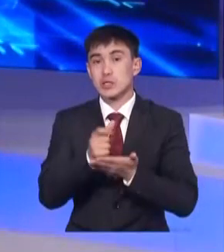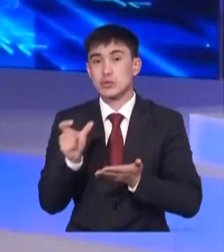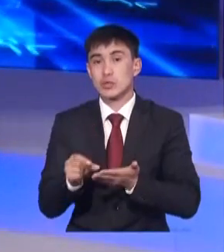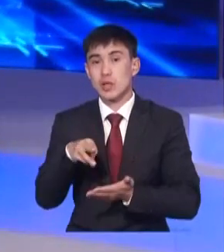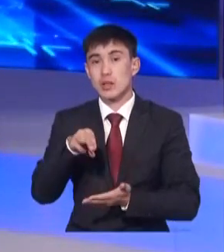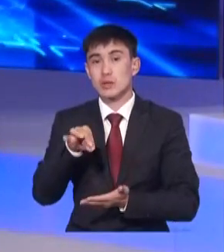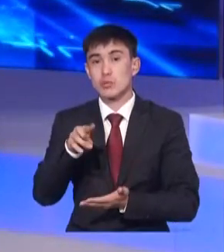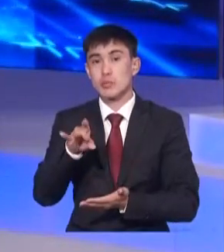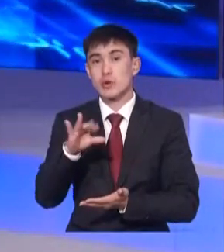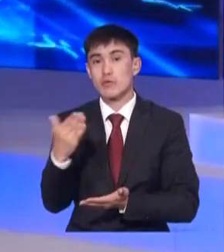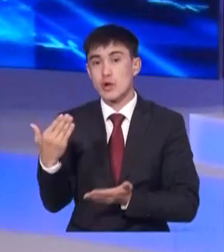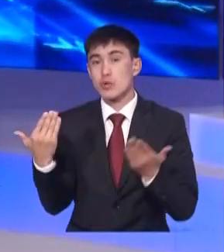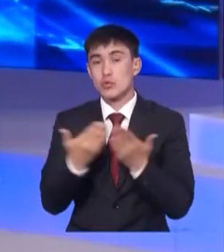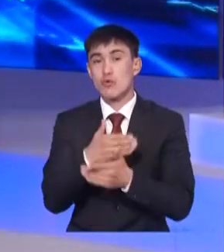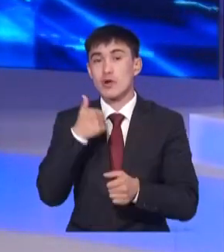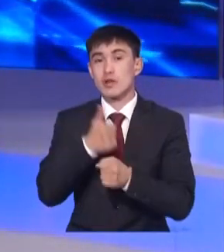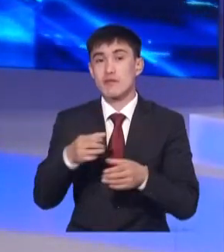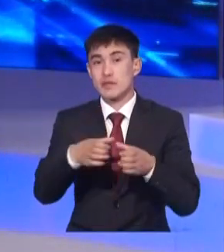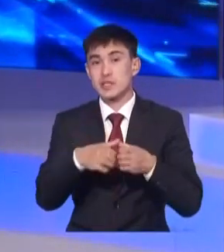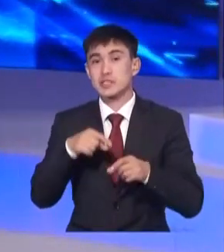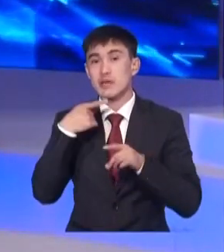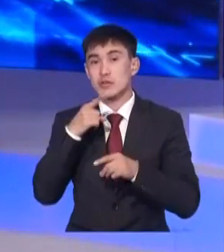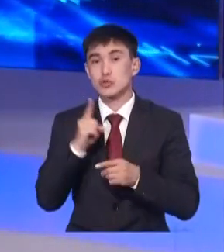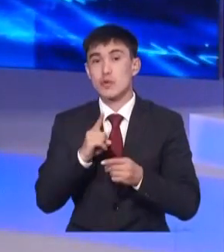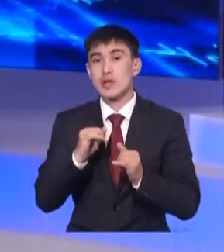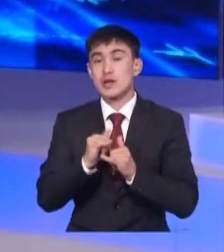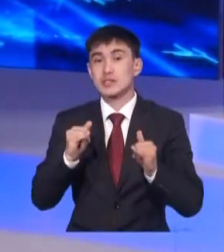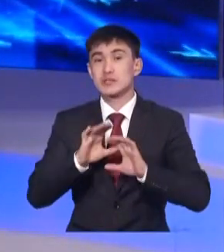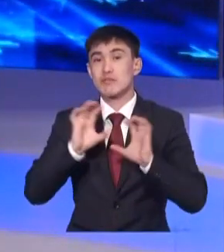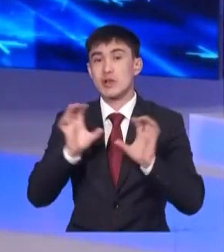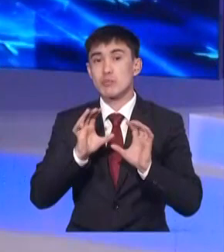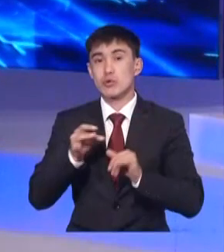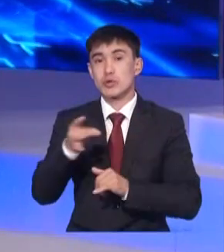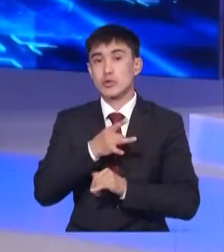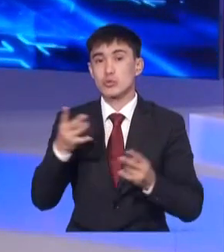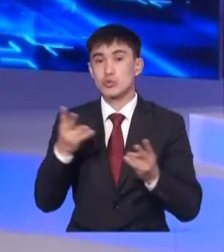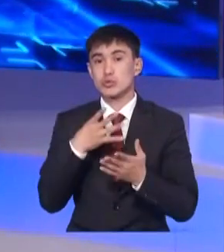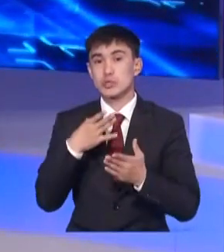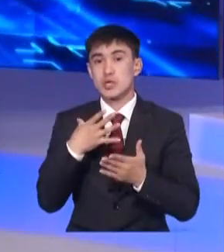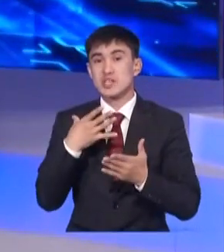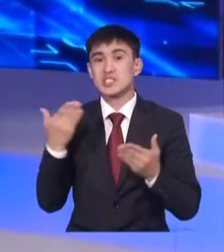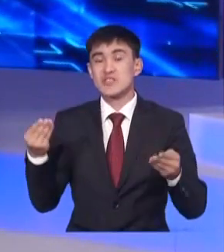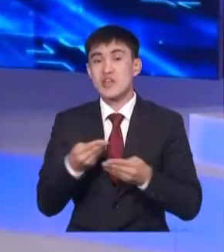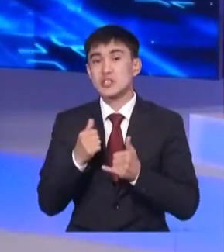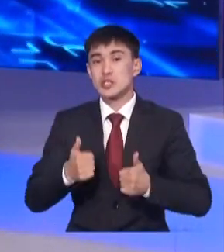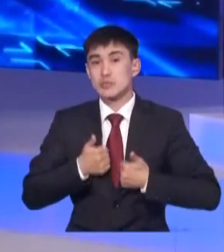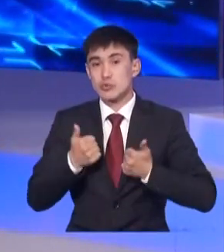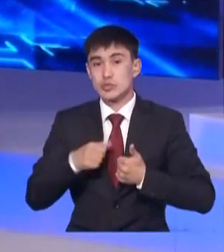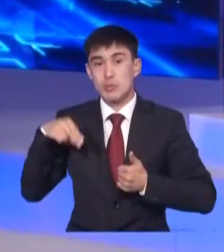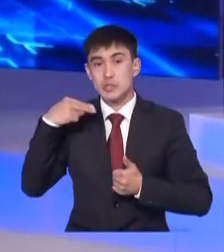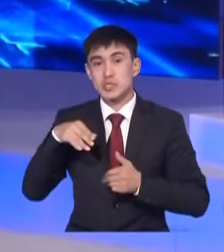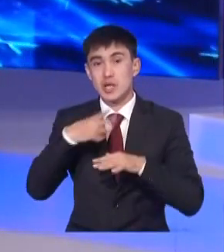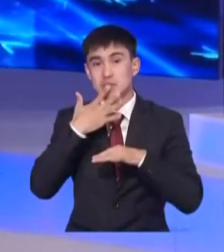кандидатура Талгата Умирбекова. Новый глава федерации заявил, что для развития волейбола в регионе нужен свежий импульс, а